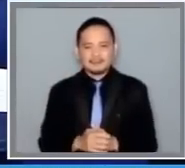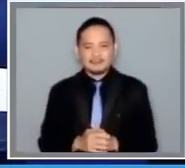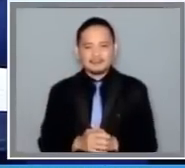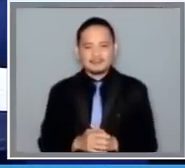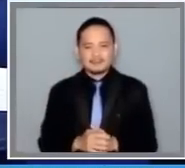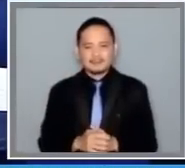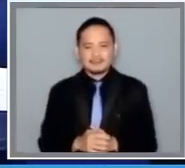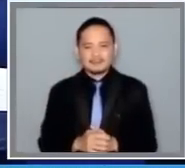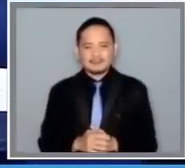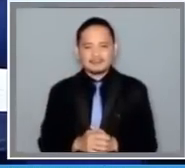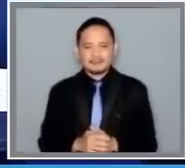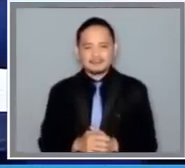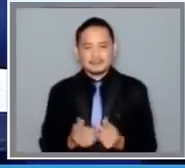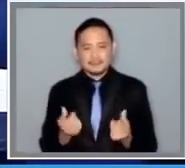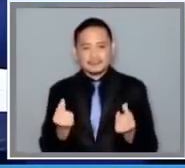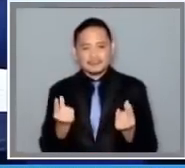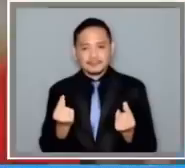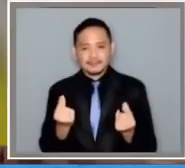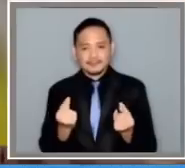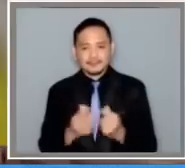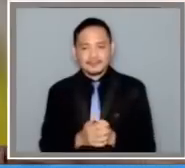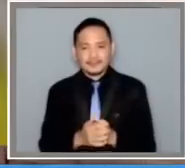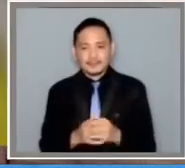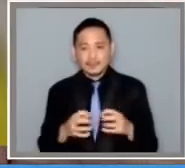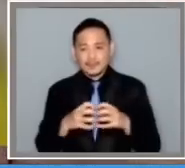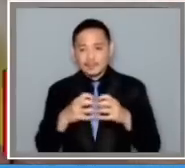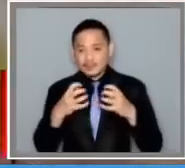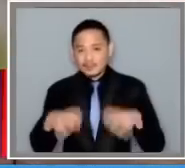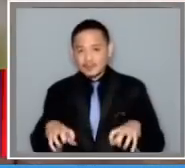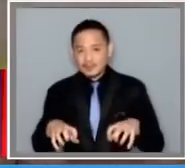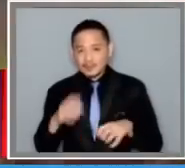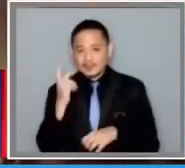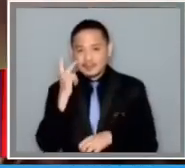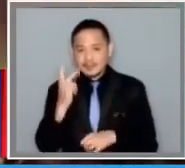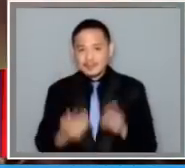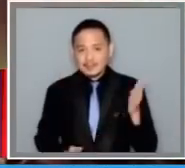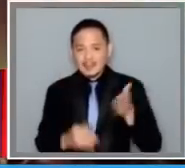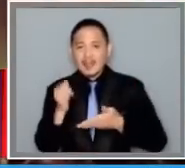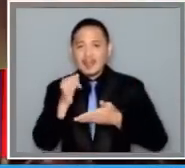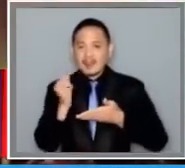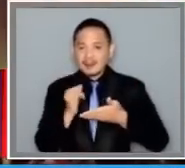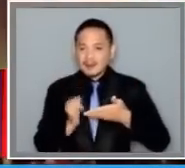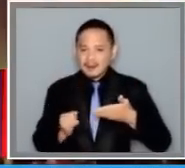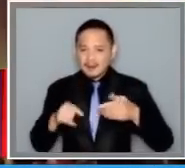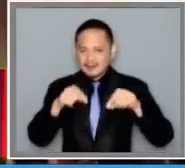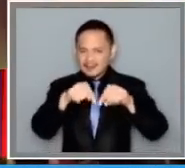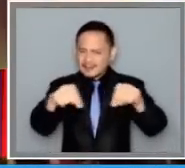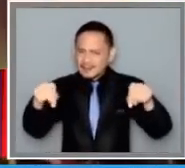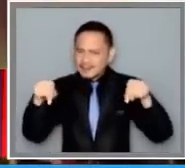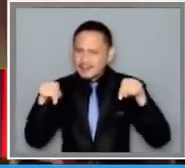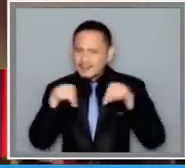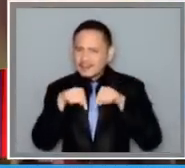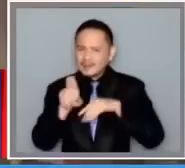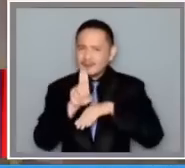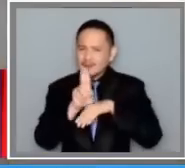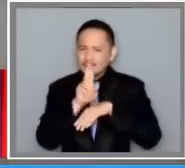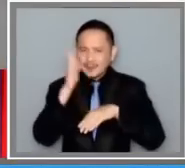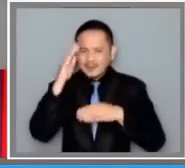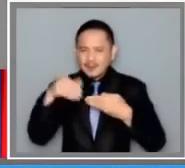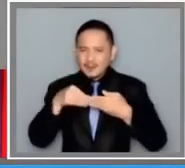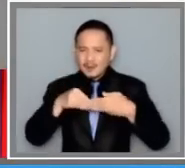yes, ay tray ng itlog. Ay, ganyan nga. Di ba? Ang talento ni Mark Marco